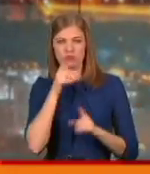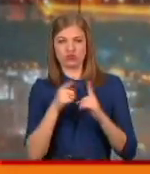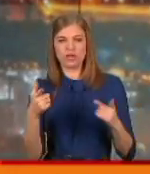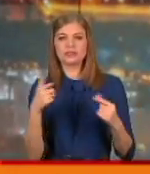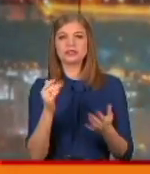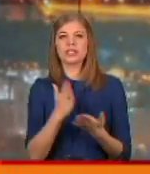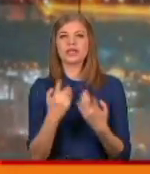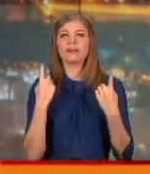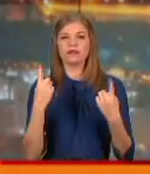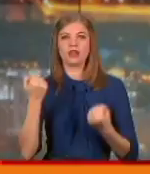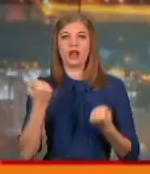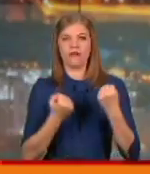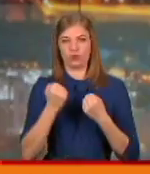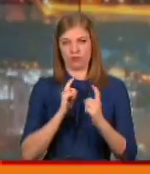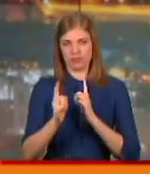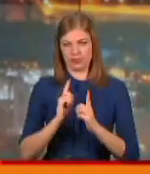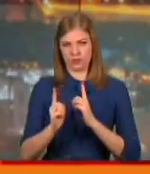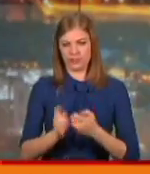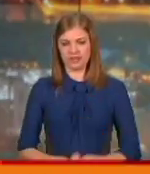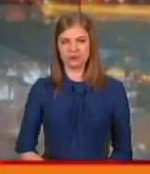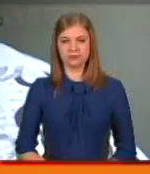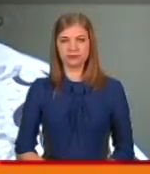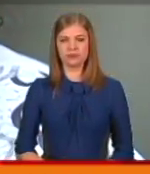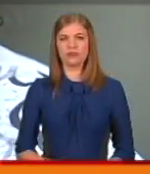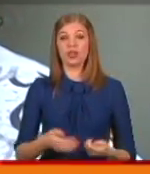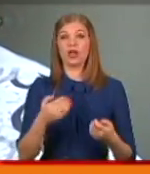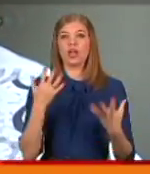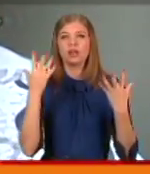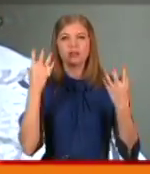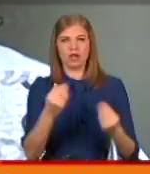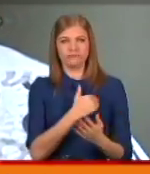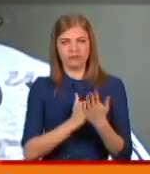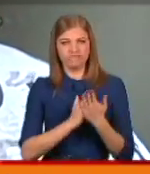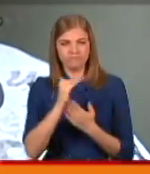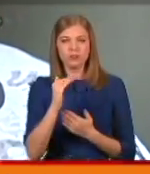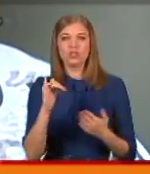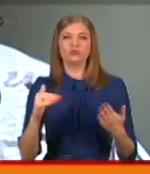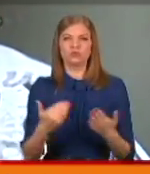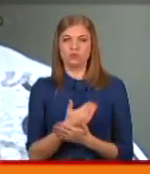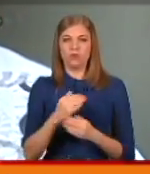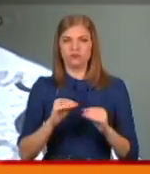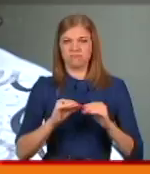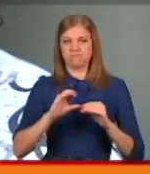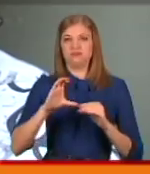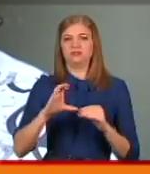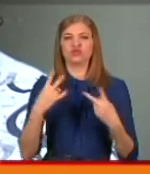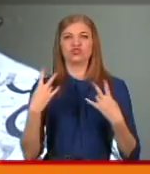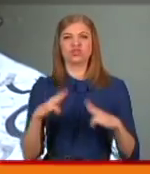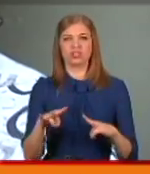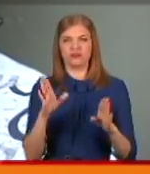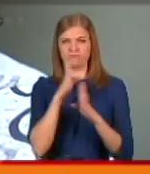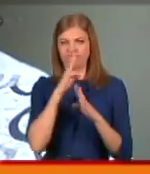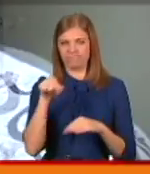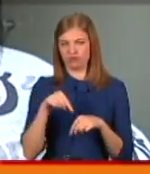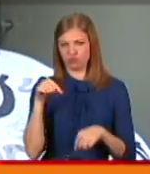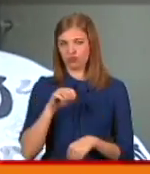там, де є великі автомобільні розв'язки. Високі денні температури і знову йде накопичення шкідливих домішок в